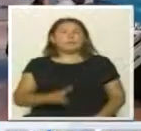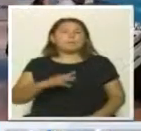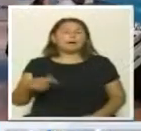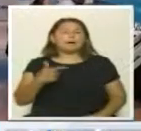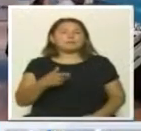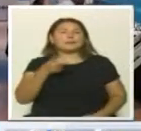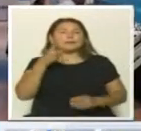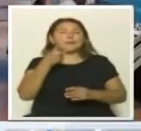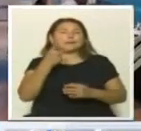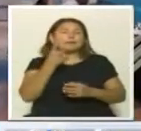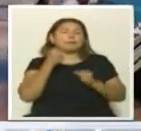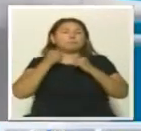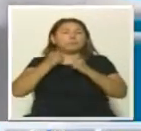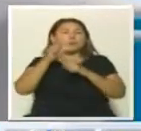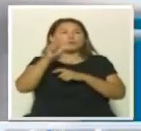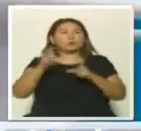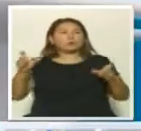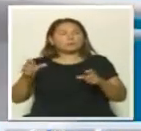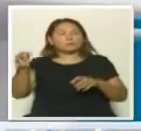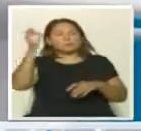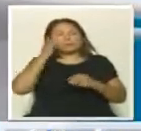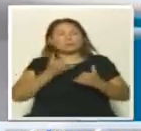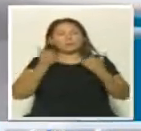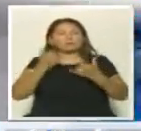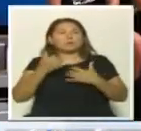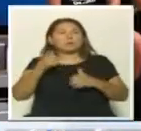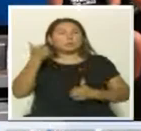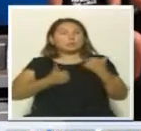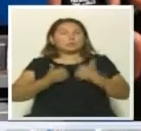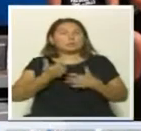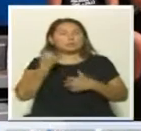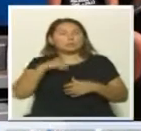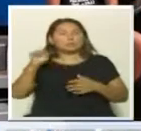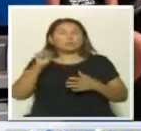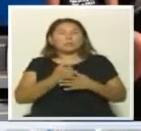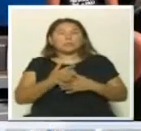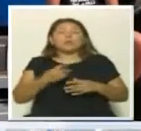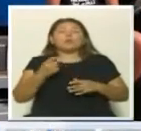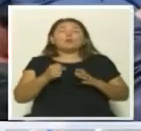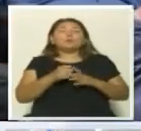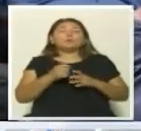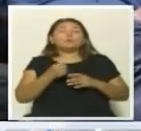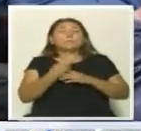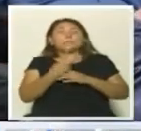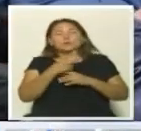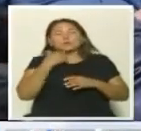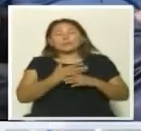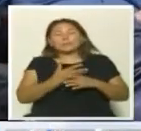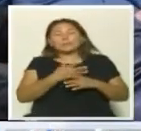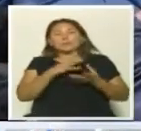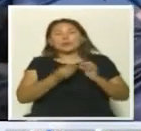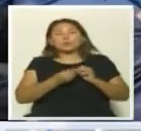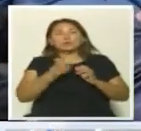Маңғыстаулық екі боксшы Шоқыр Бөлтегұлын еске алуға арналған турнирдің жеңімпаз атанды. 14-ші халықаралық турнирде 7 мемлекеттен